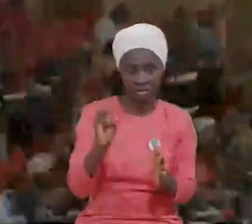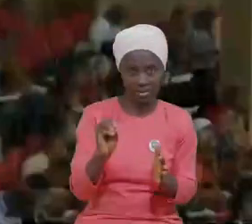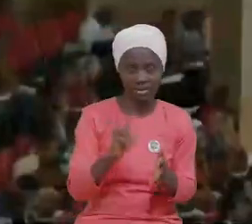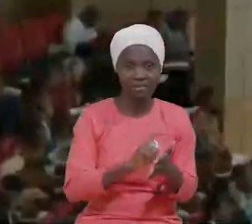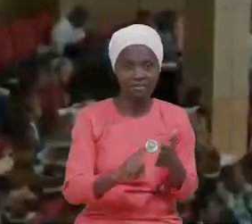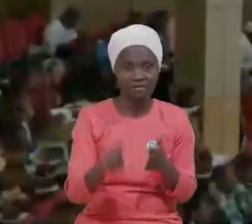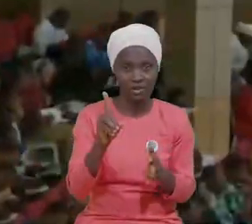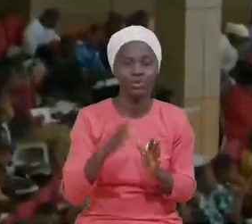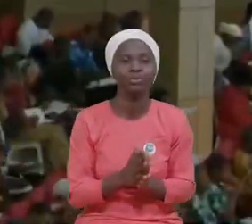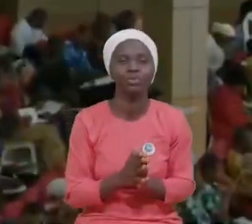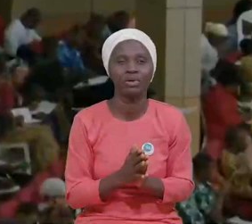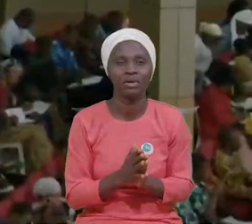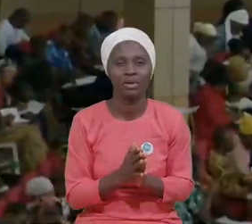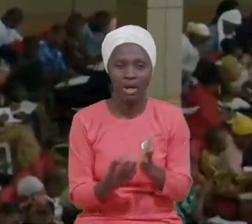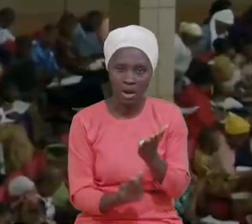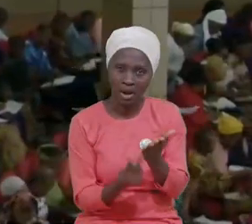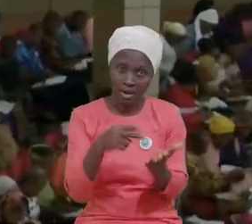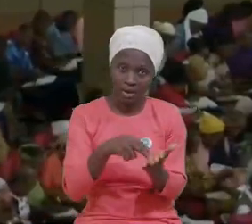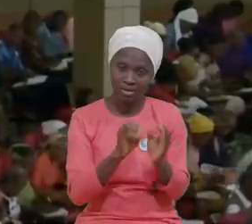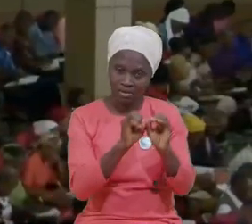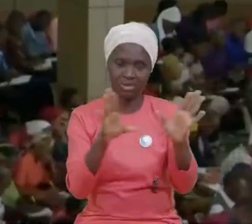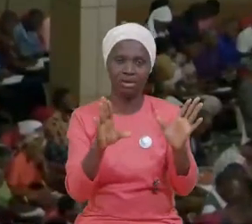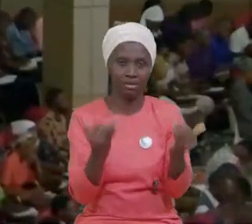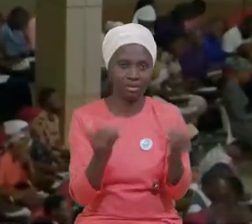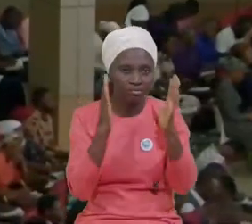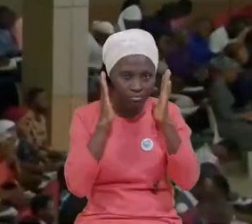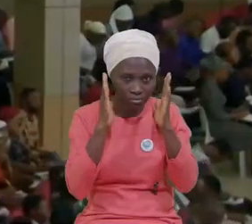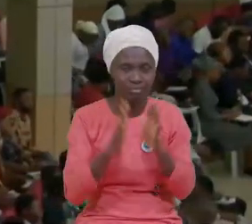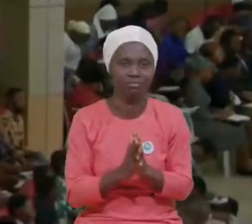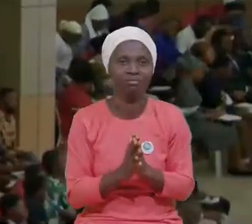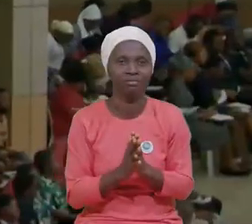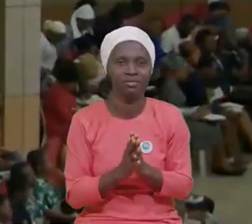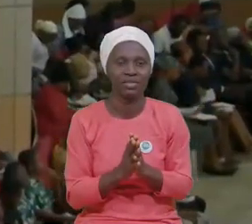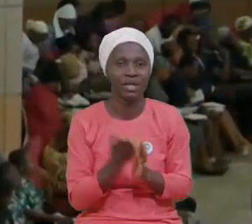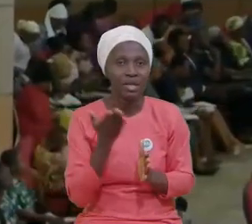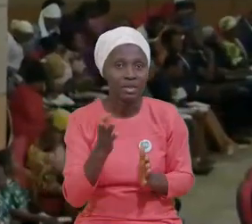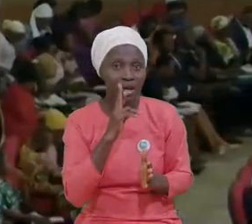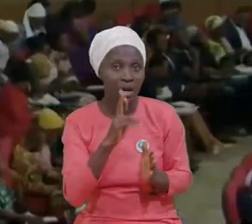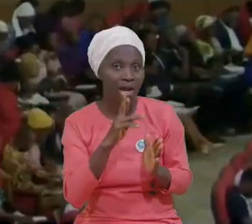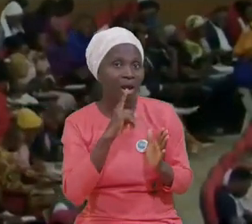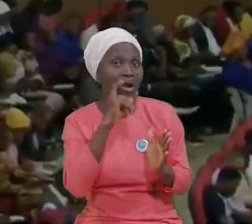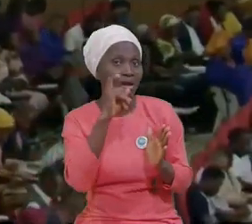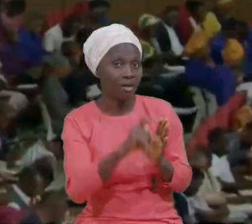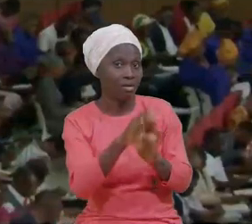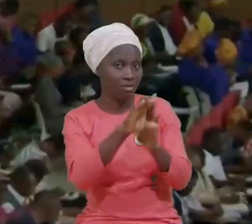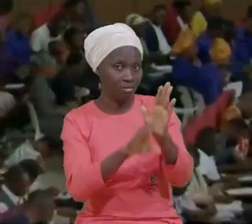Ésaïe 60. Lève-toi et brille. Il y a des